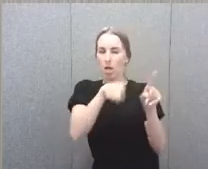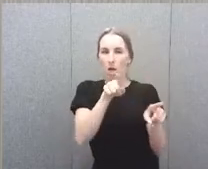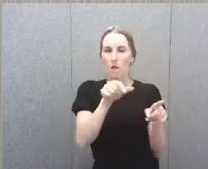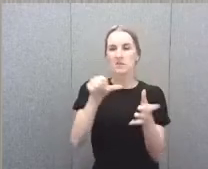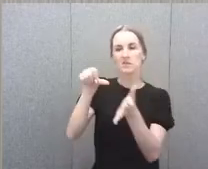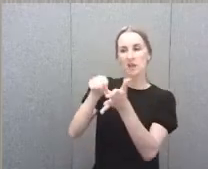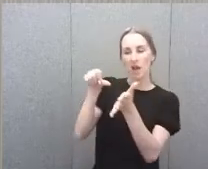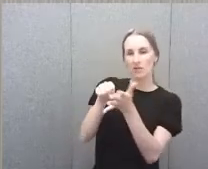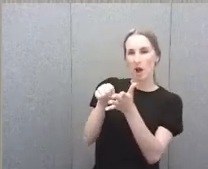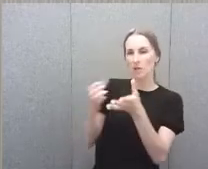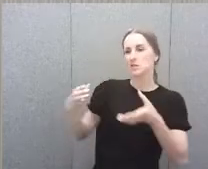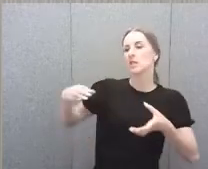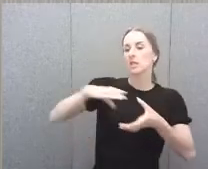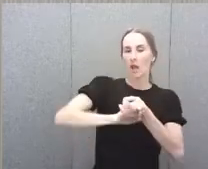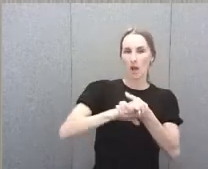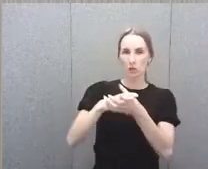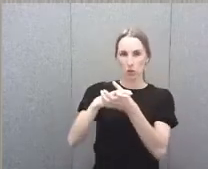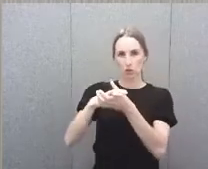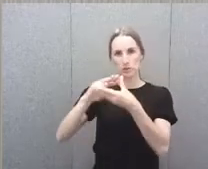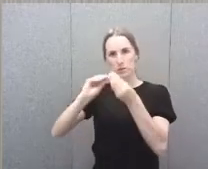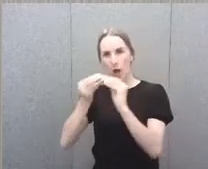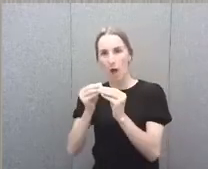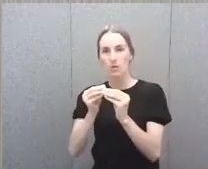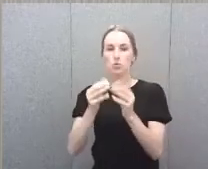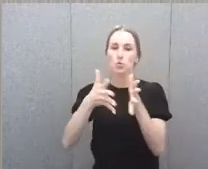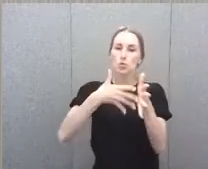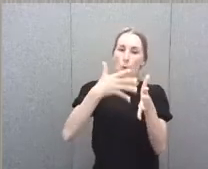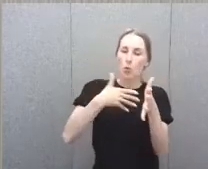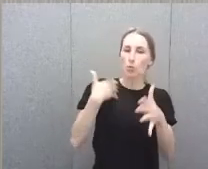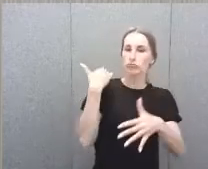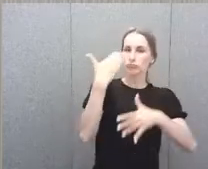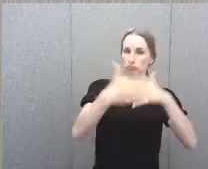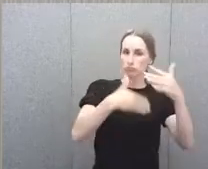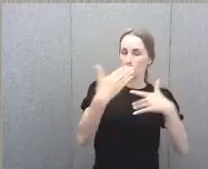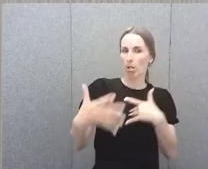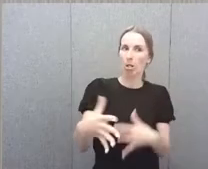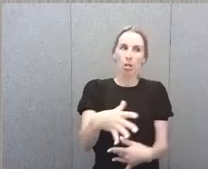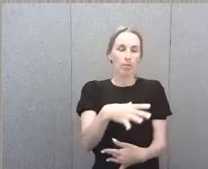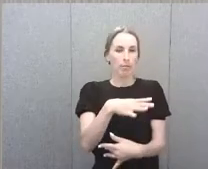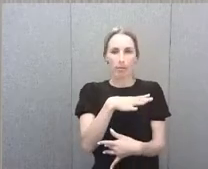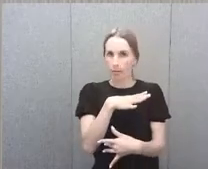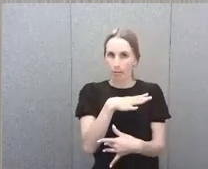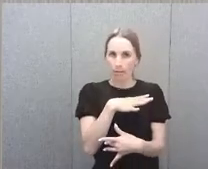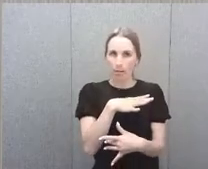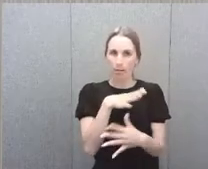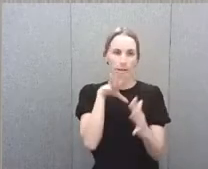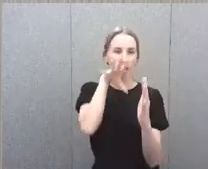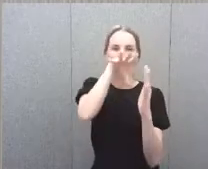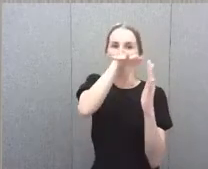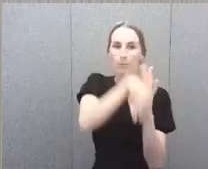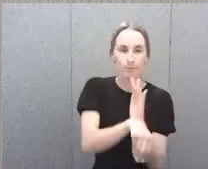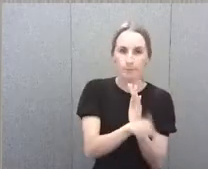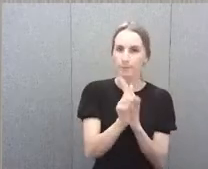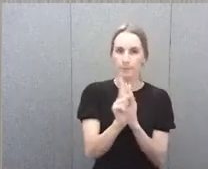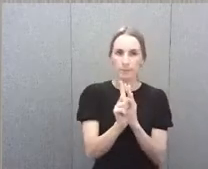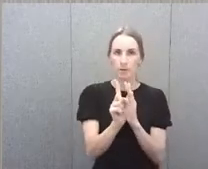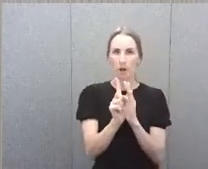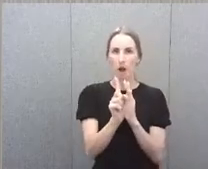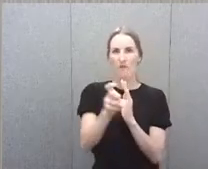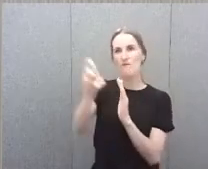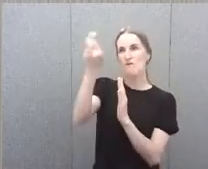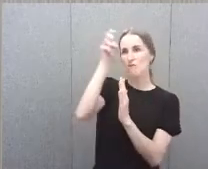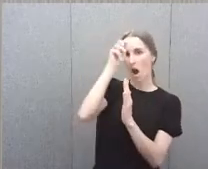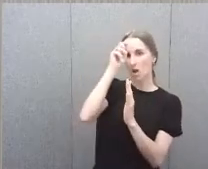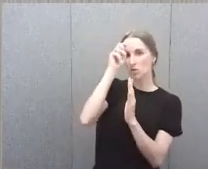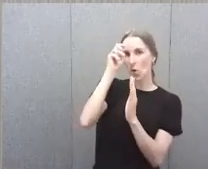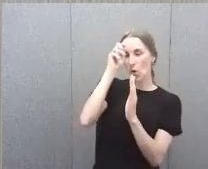бы участвуют в мирных переговорах. Их исключают из органов власти на местном, национальном и международном уровнях.